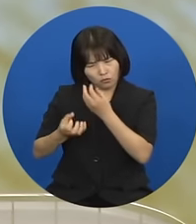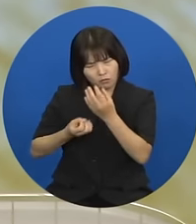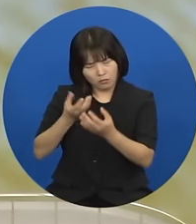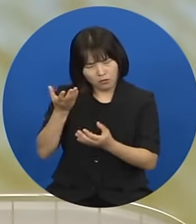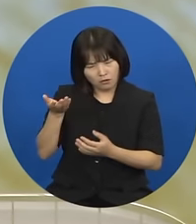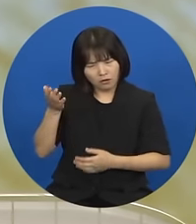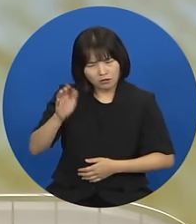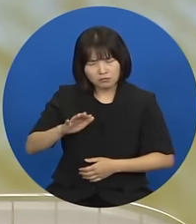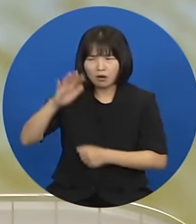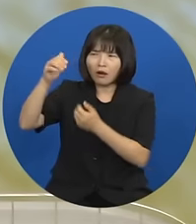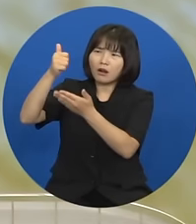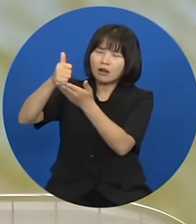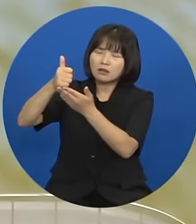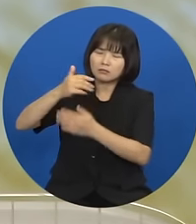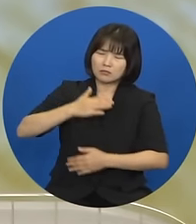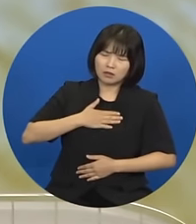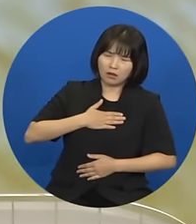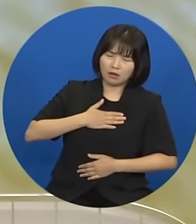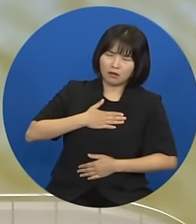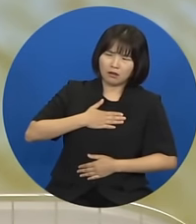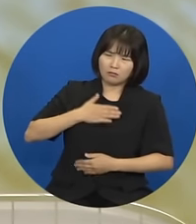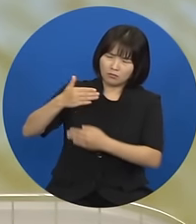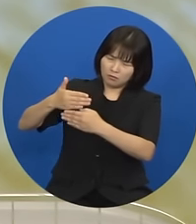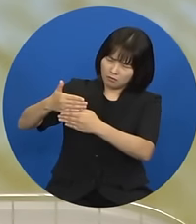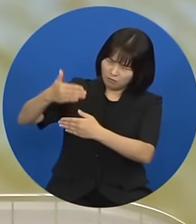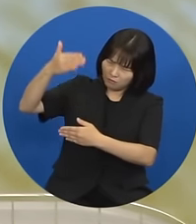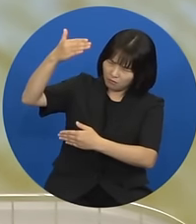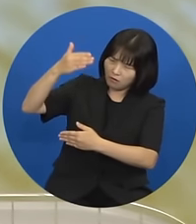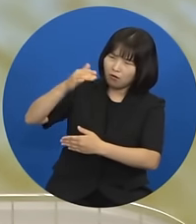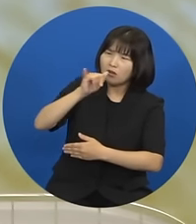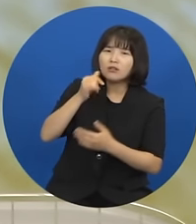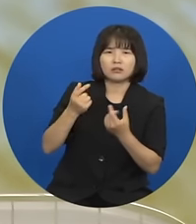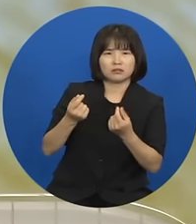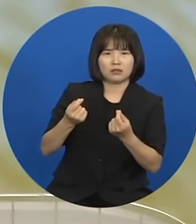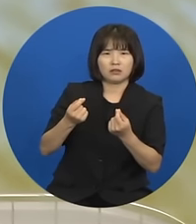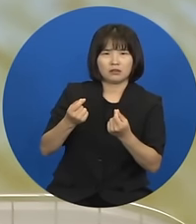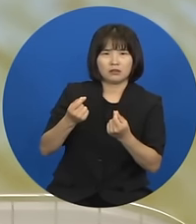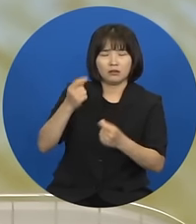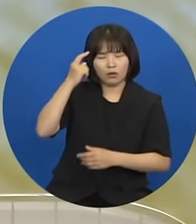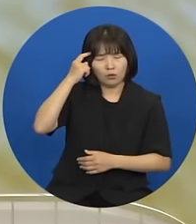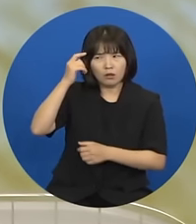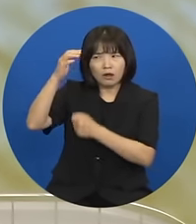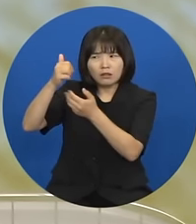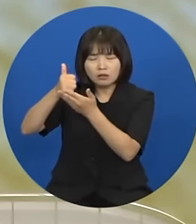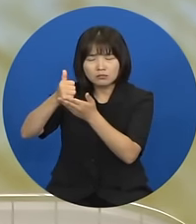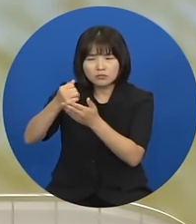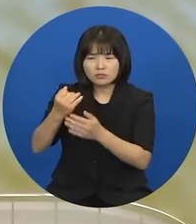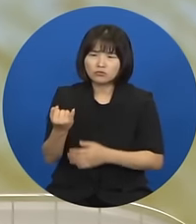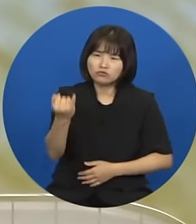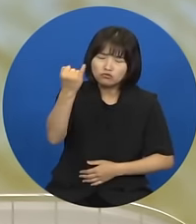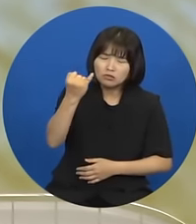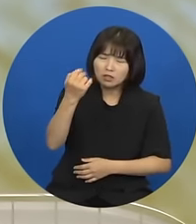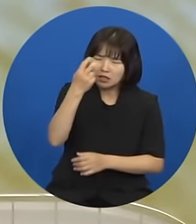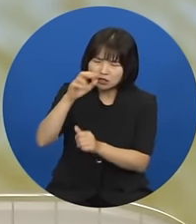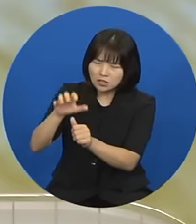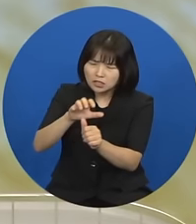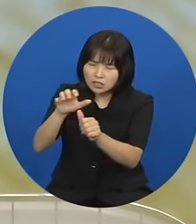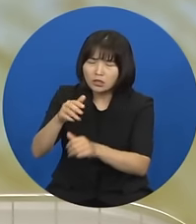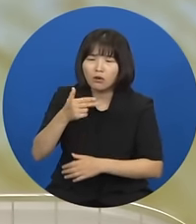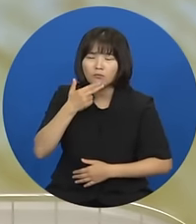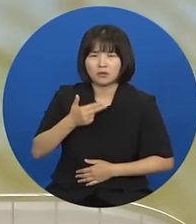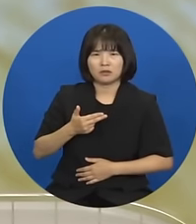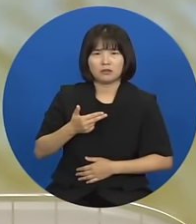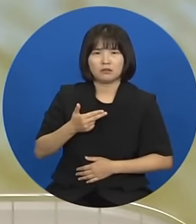사이에 막혀있는 담이 있는 것 같았어요. 왜 하나님은 지켜주지 않으신 걸까? 왜